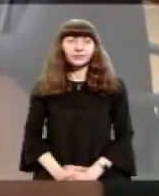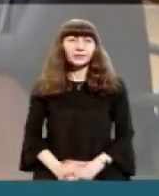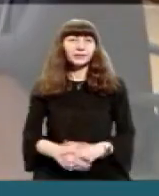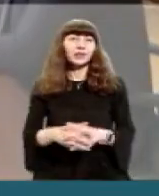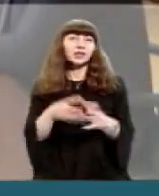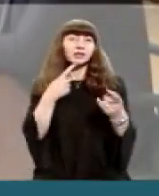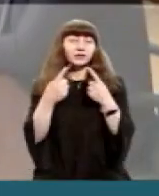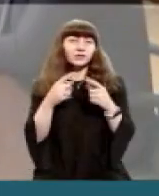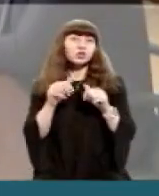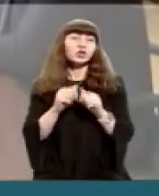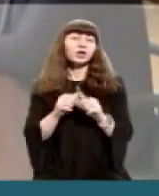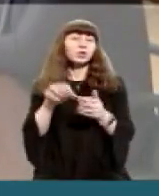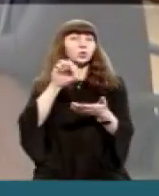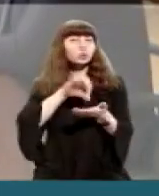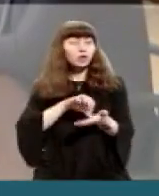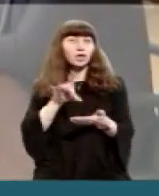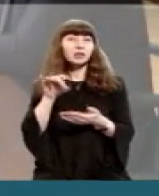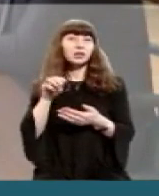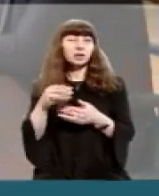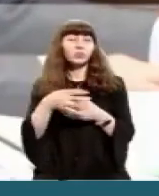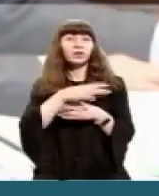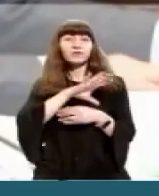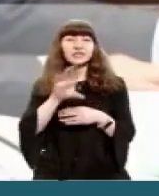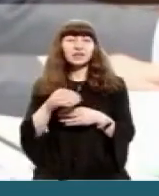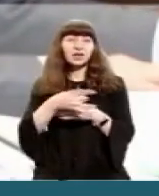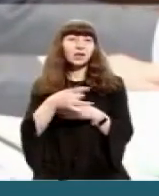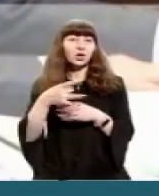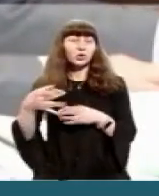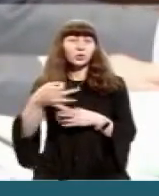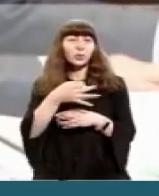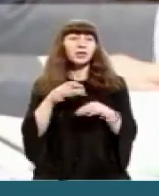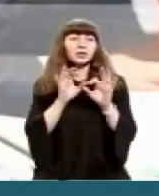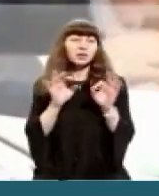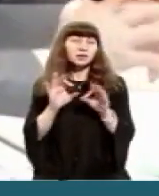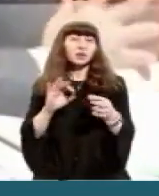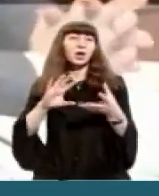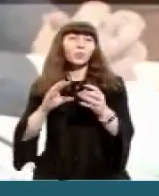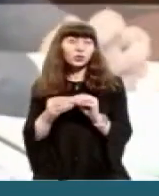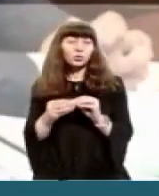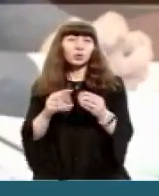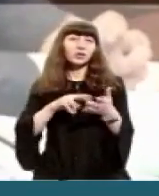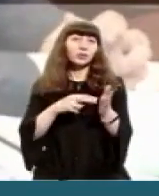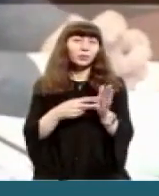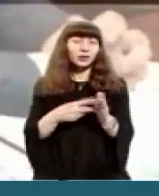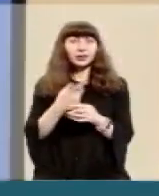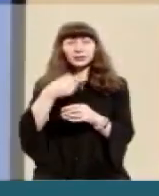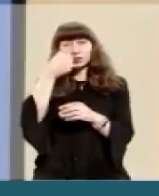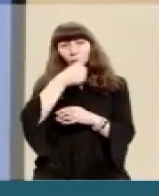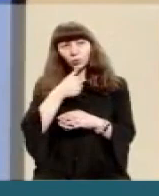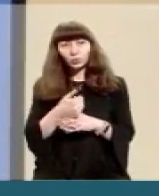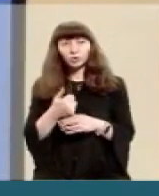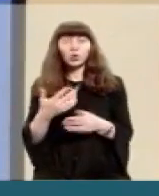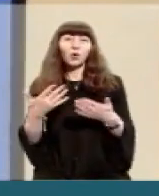На селекторном совещании приняли участие акимы всех районов области. Они отрапортовали главе региона о планах на текущий год.